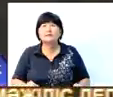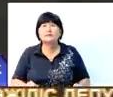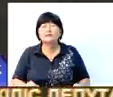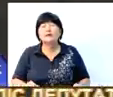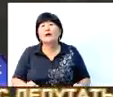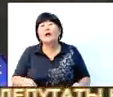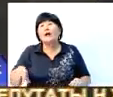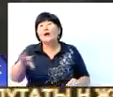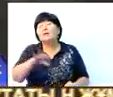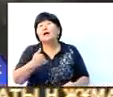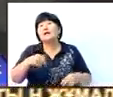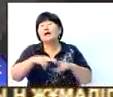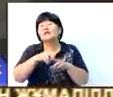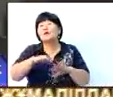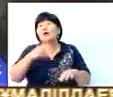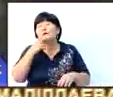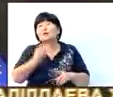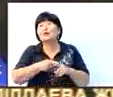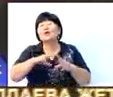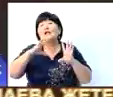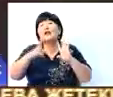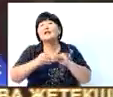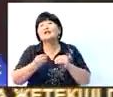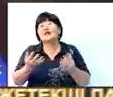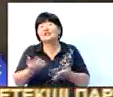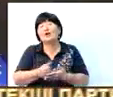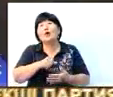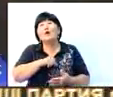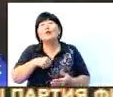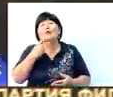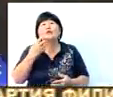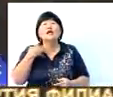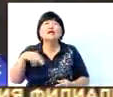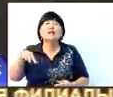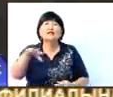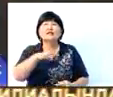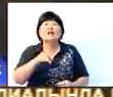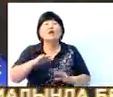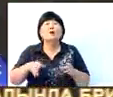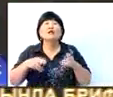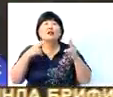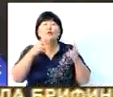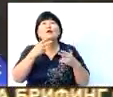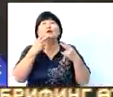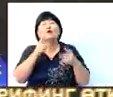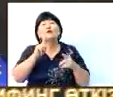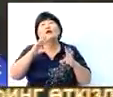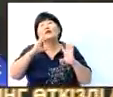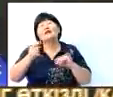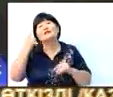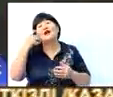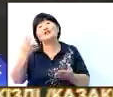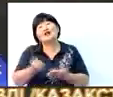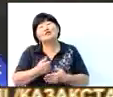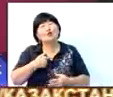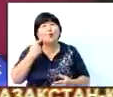Мақсаттың барлығы сол балдар көріп, балдар содан нәтиже шығарып, өз елінің, сыр елінің, жыр елінің балдары барып, соны көріп, содан бір нәтиже